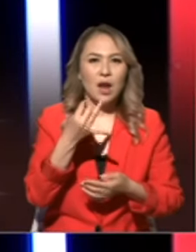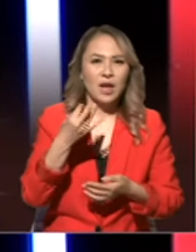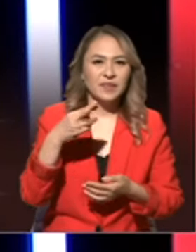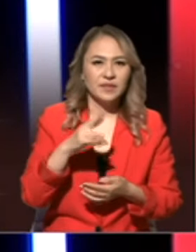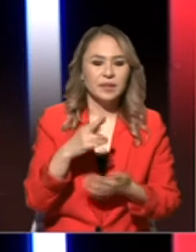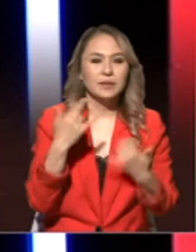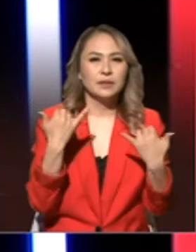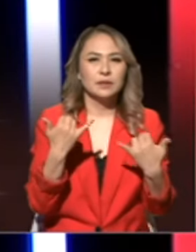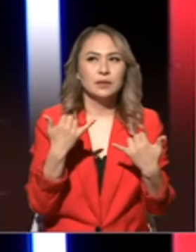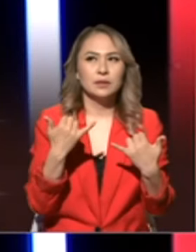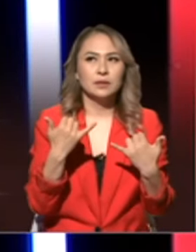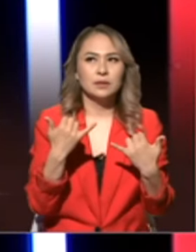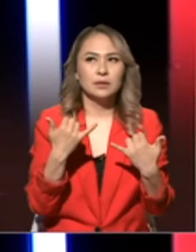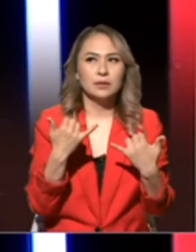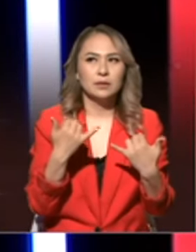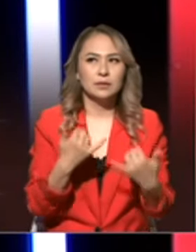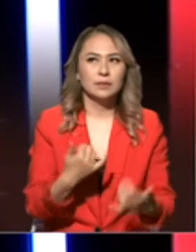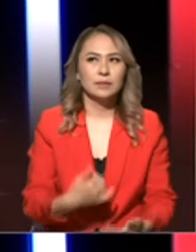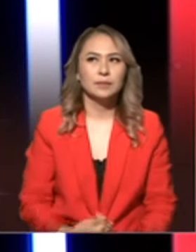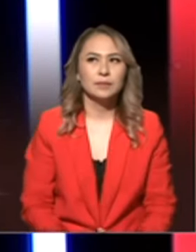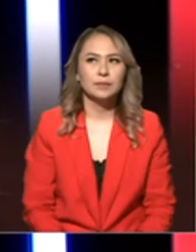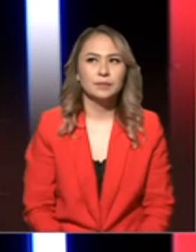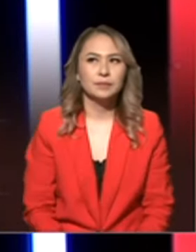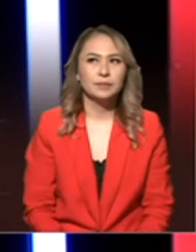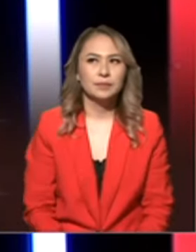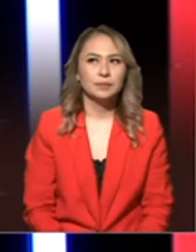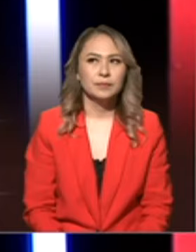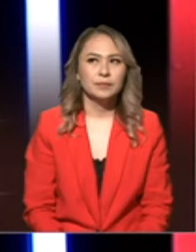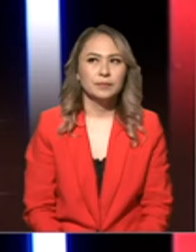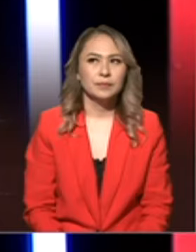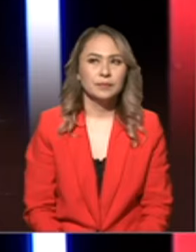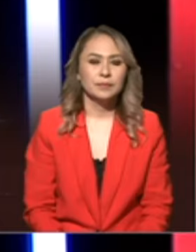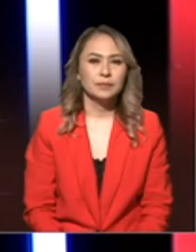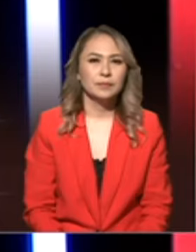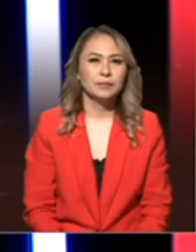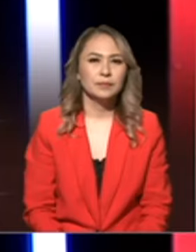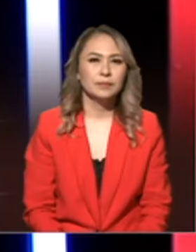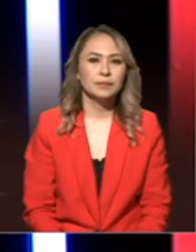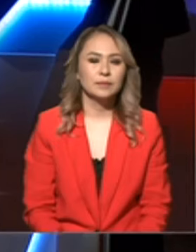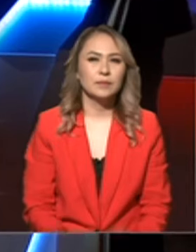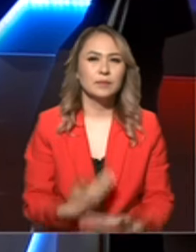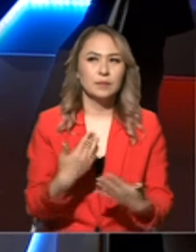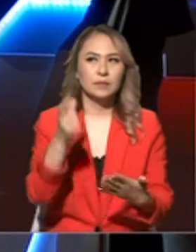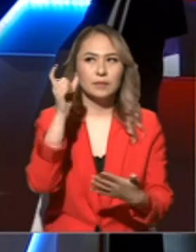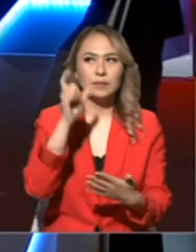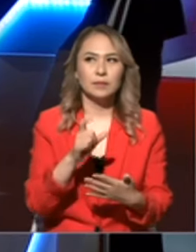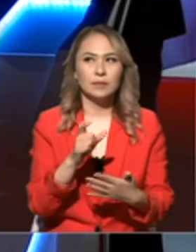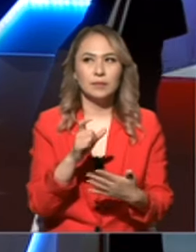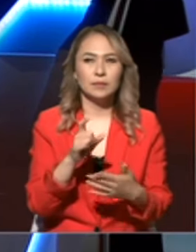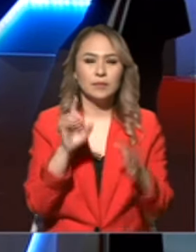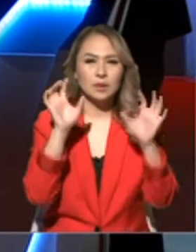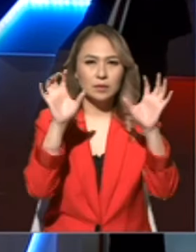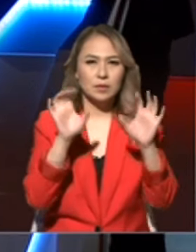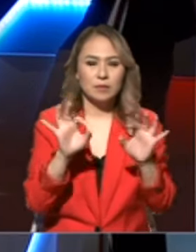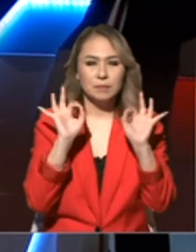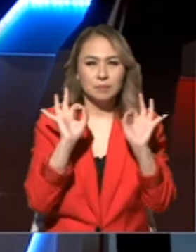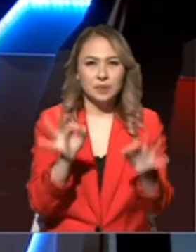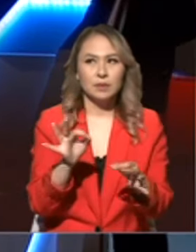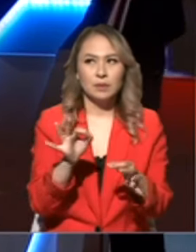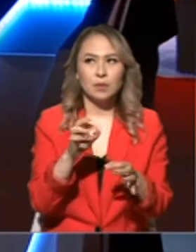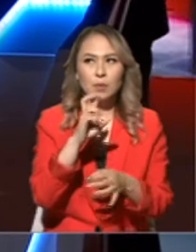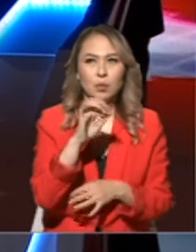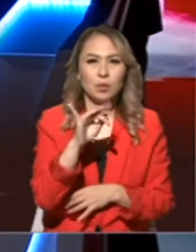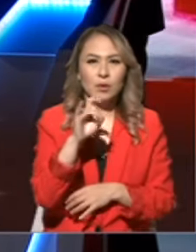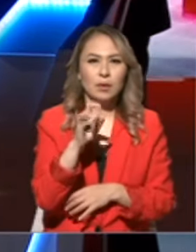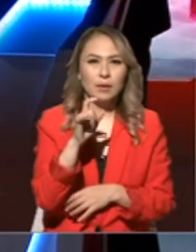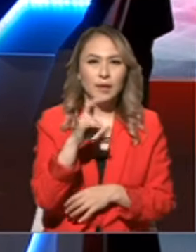ғой мәселе. Қазір иә, кешірім сұраймын. Мен айтып кетейін, бір бұл кісі өте заңды нәрсе айтып отыр. Бұрақан.